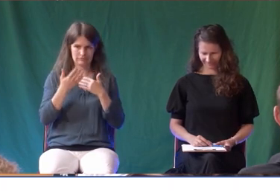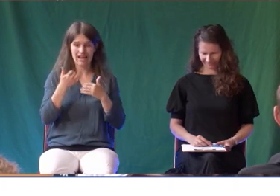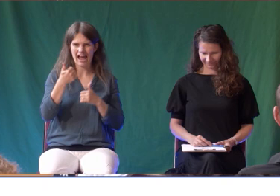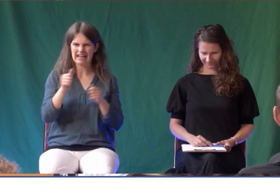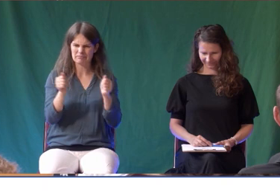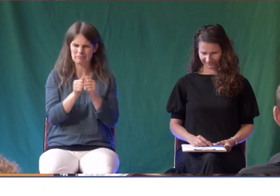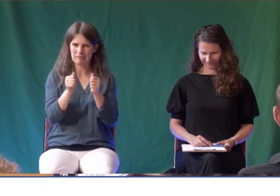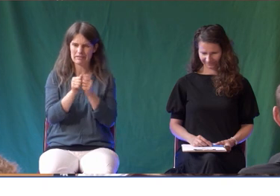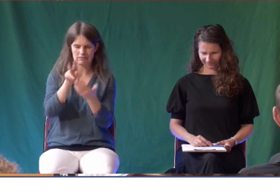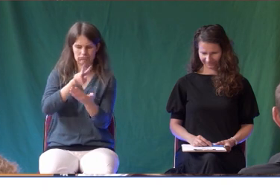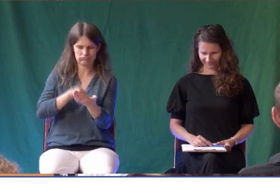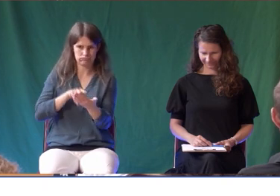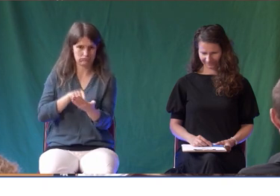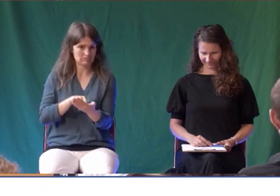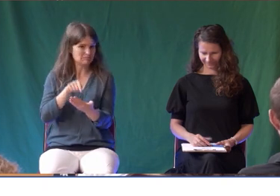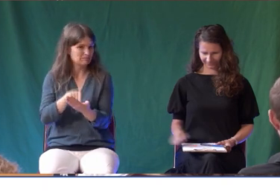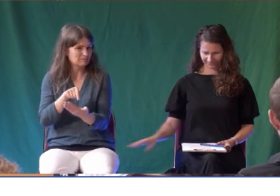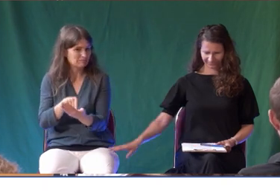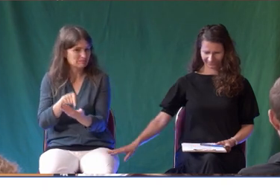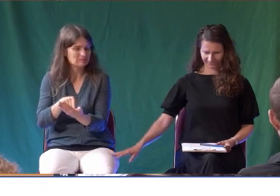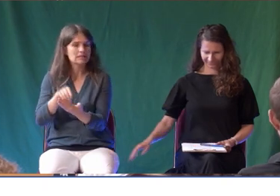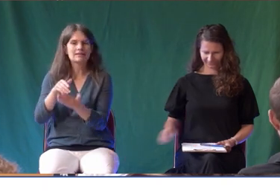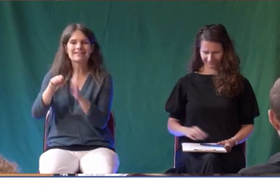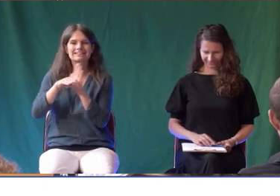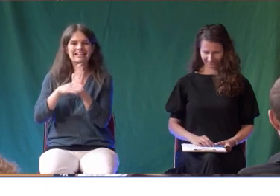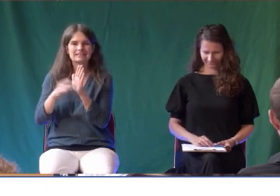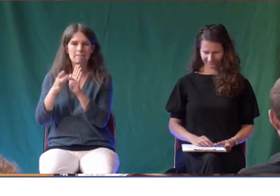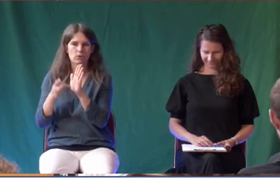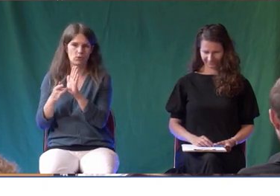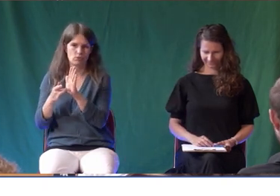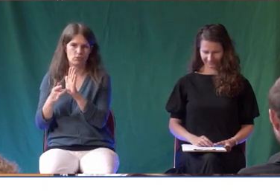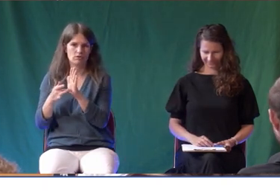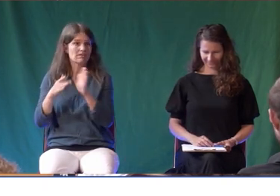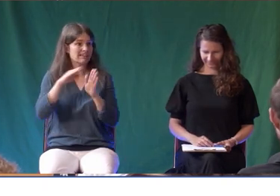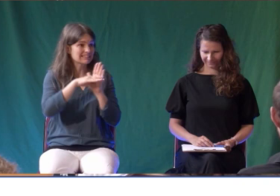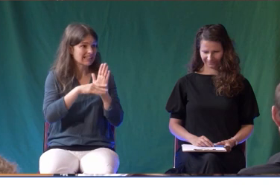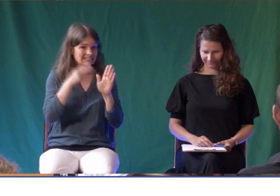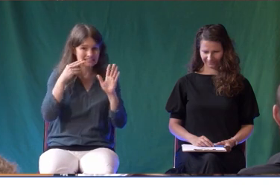ist eine Begründung zu einem Gesetz das Gesetz heißt bundesteilhabegesetz